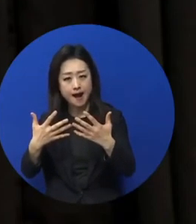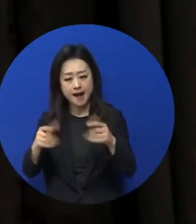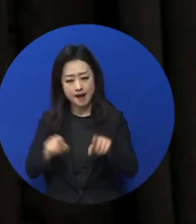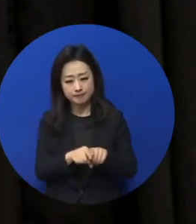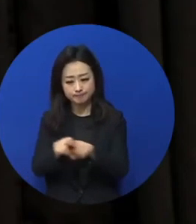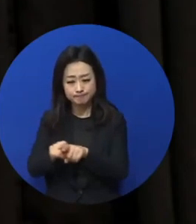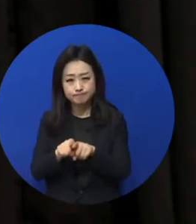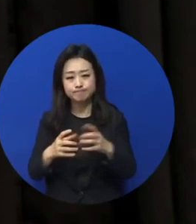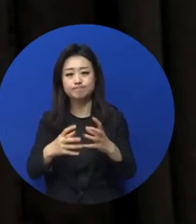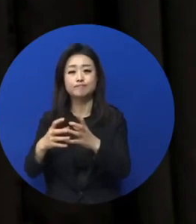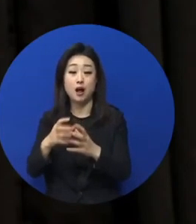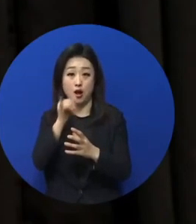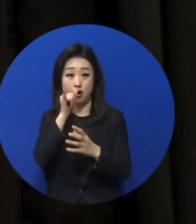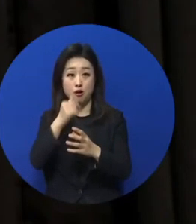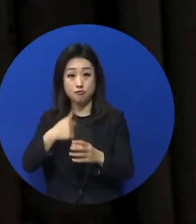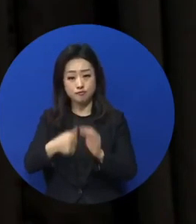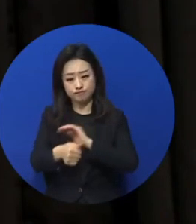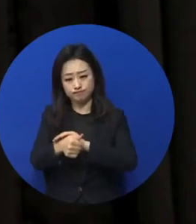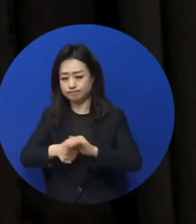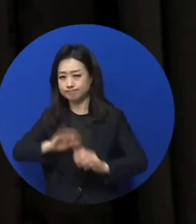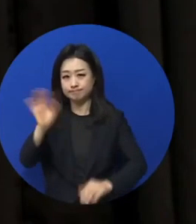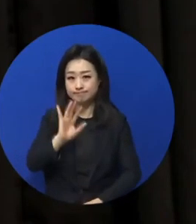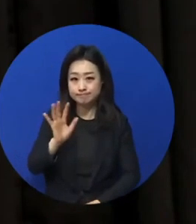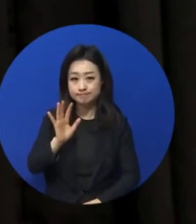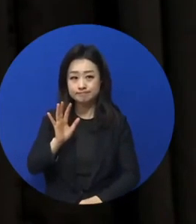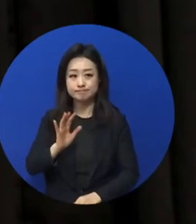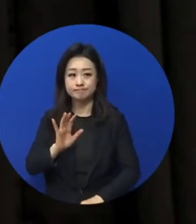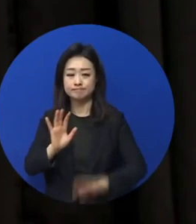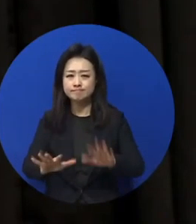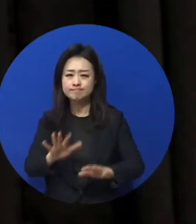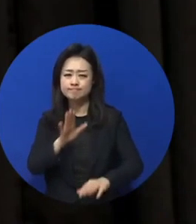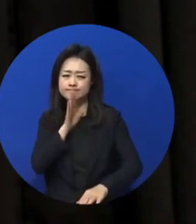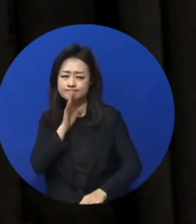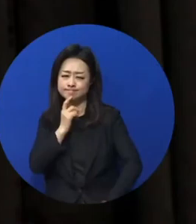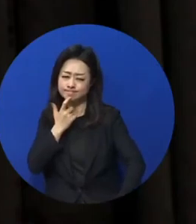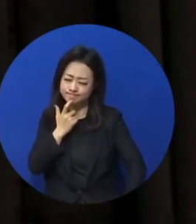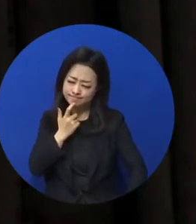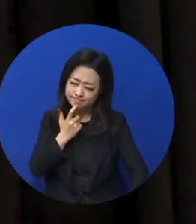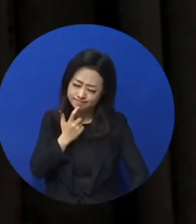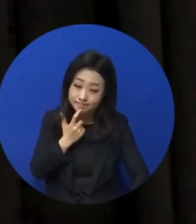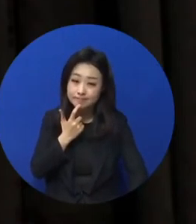동지들이 있었기에 기죽지 않았습니다. 끊임없이 벽을 두들겼습니다.